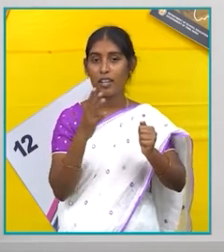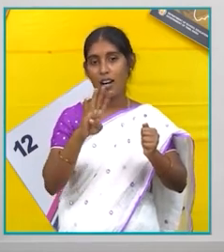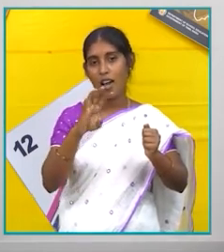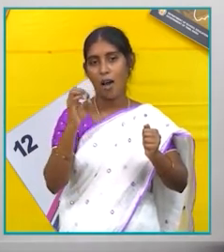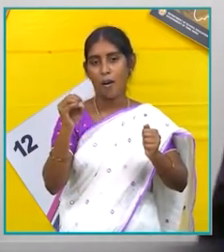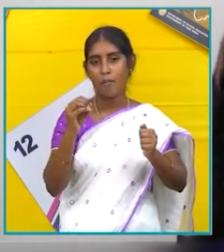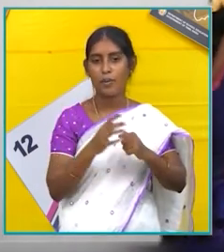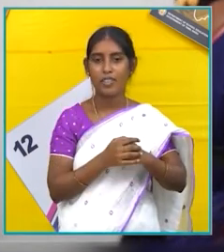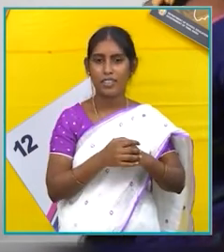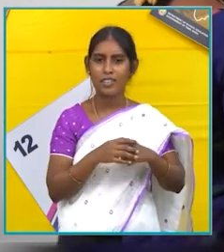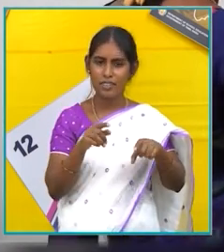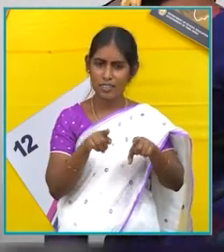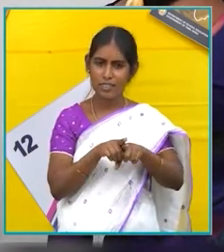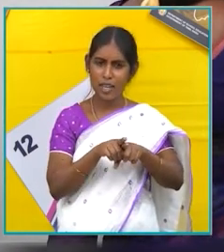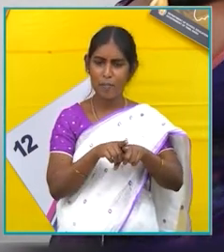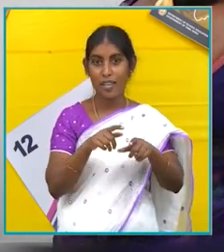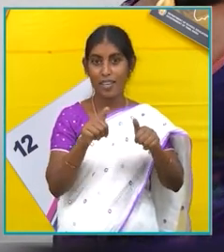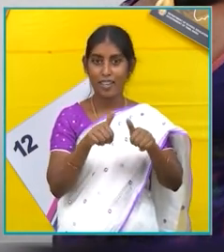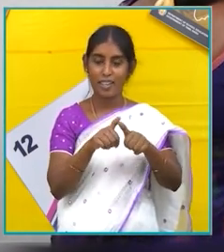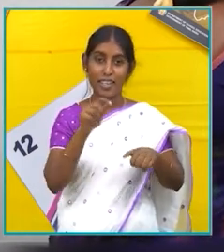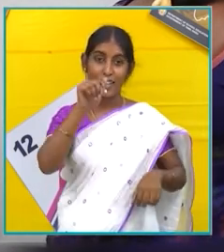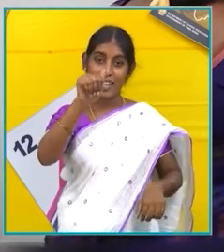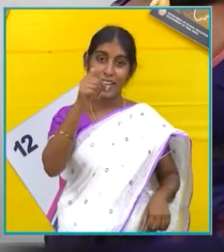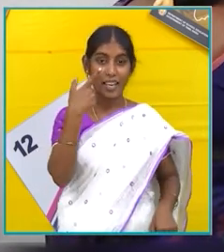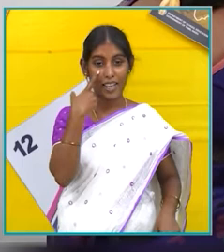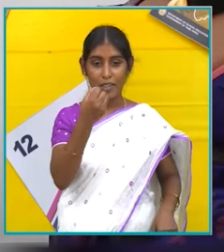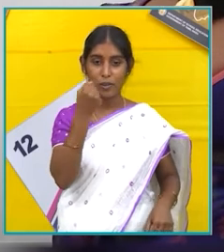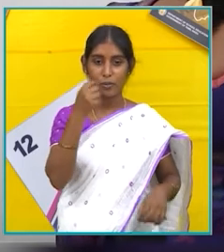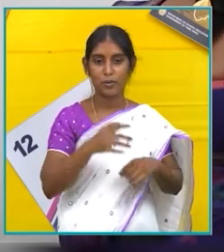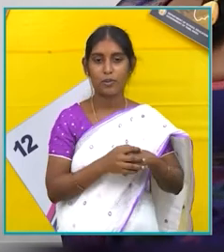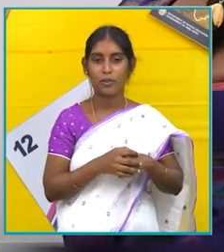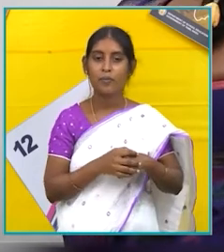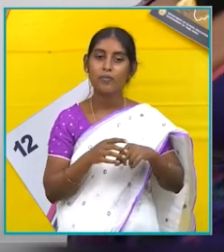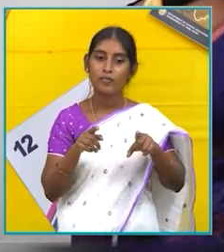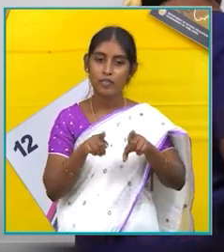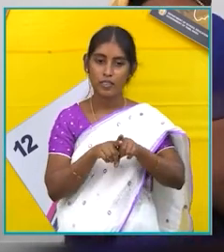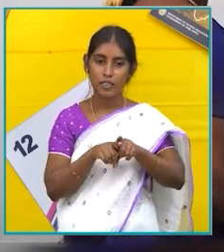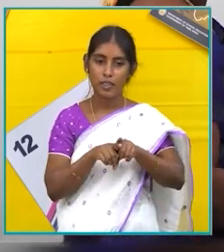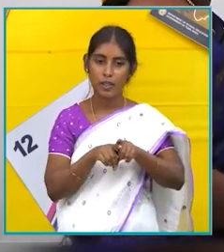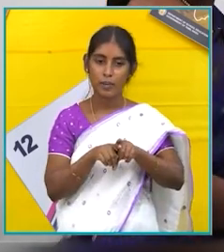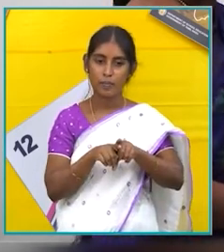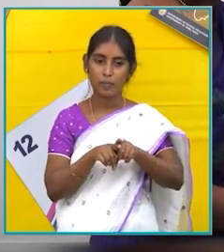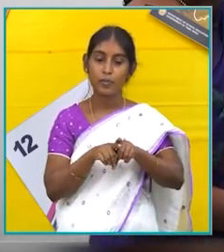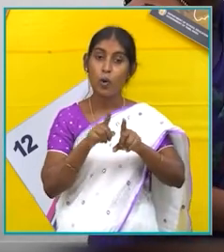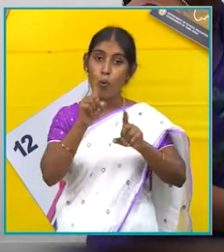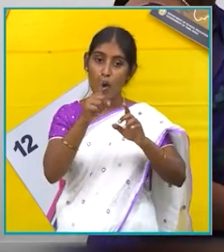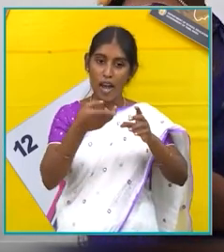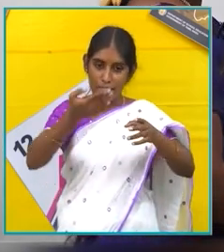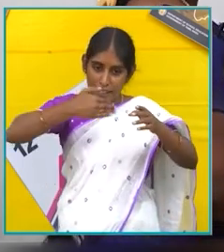40 டிகிரி கிடைக்கும். ஸோ இதே மாதிரி தான் இங்கே கீழே இருக்கிறதும், இந்த இதுவும் அதே மாதிரி தான் என்னது, ஒரே பக்கத்தில்